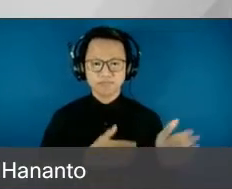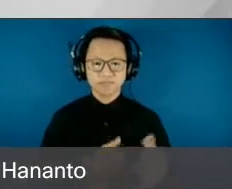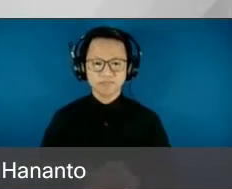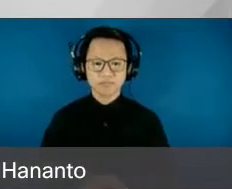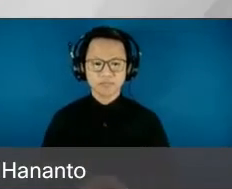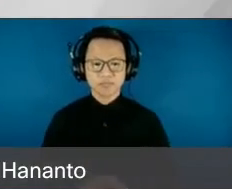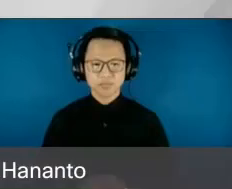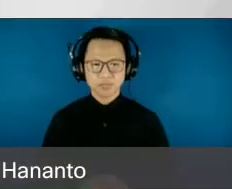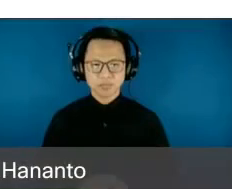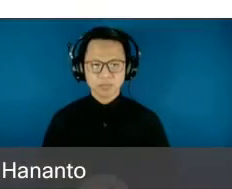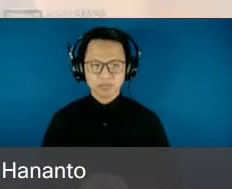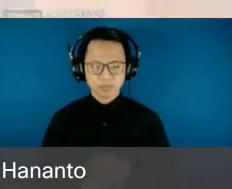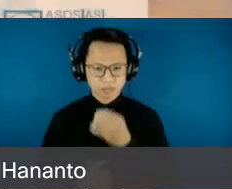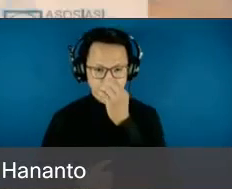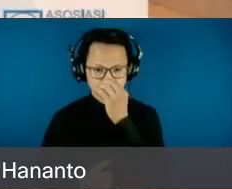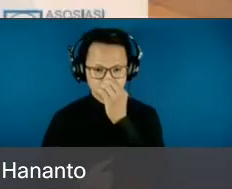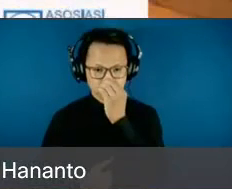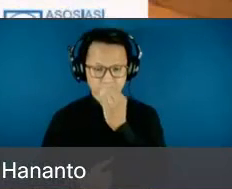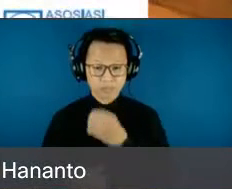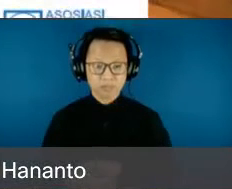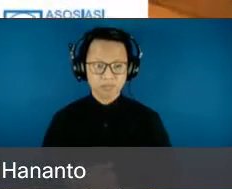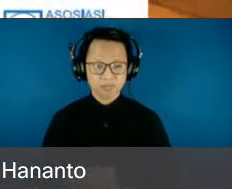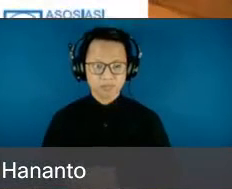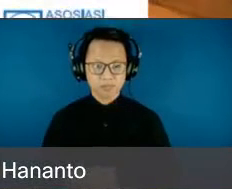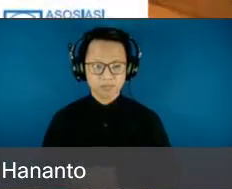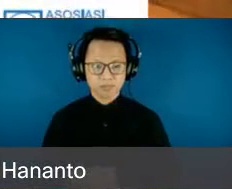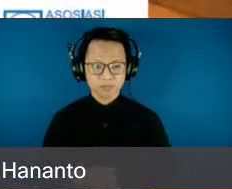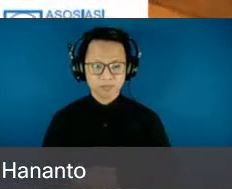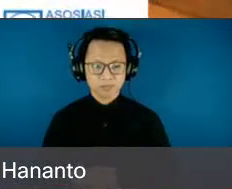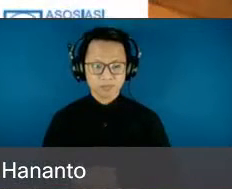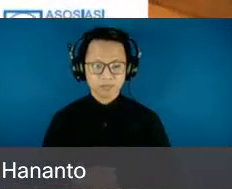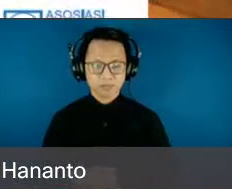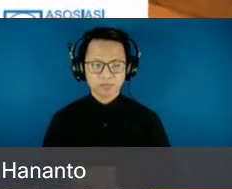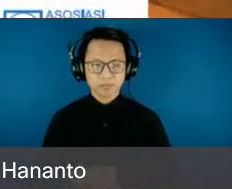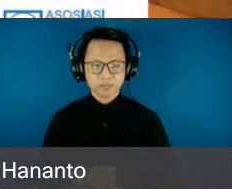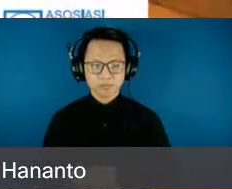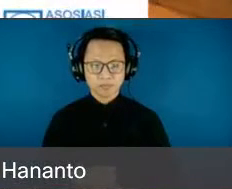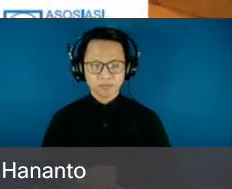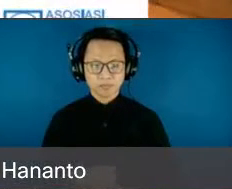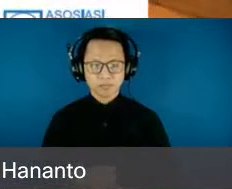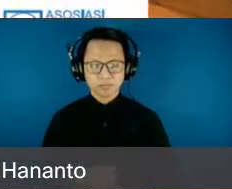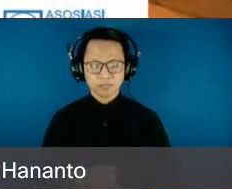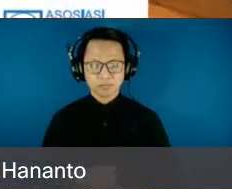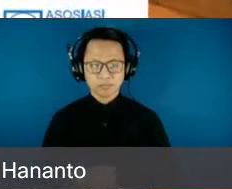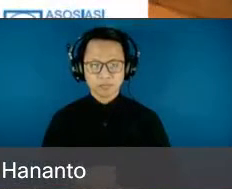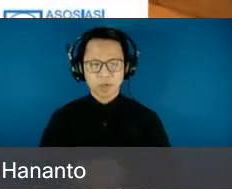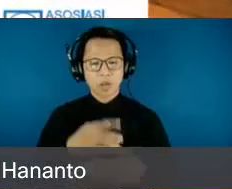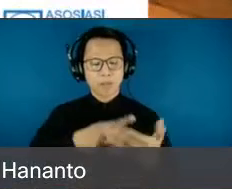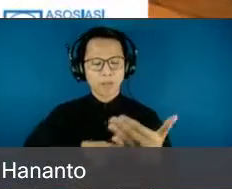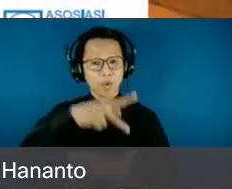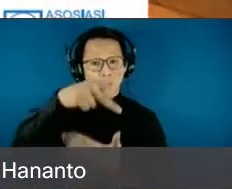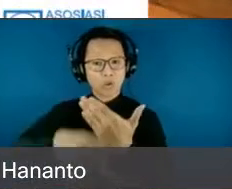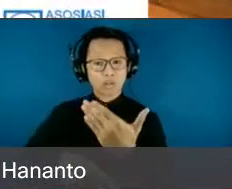Uh, Dalam proyek ini,